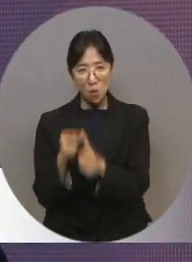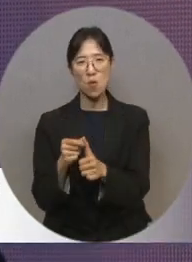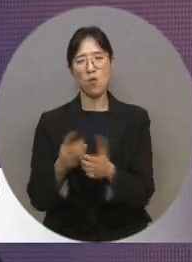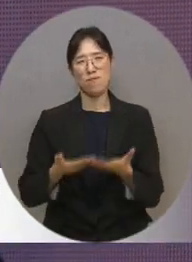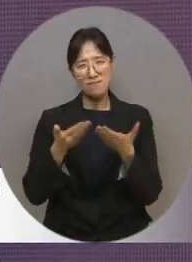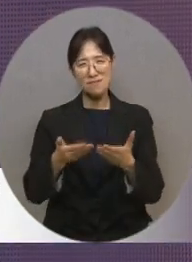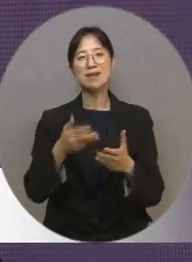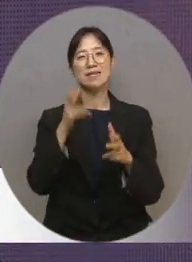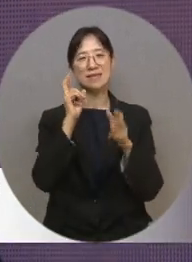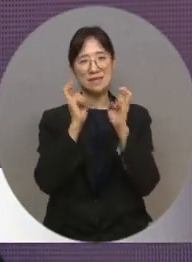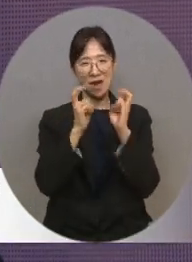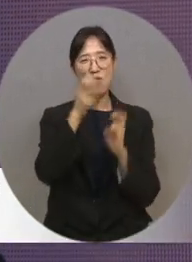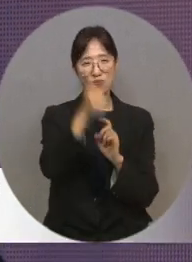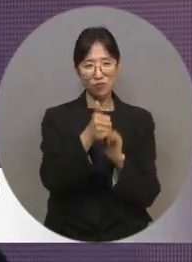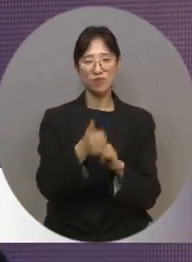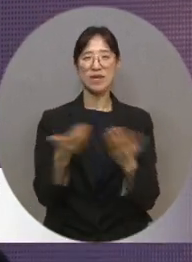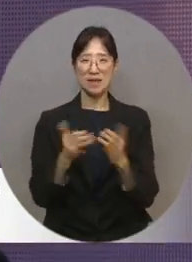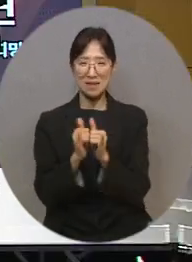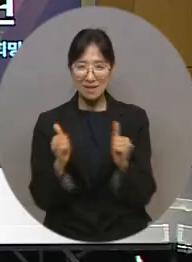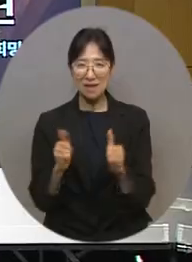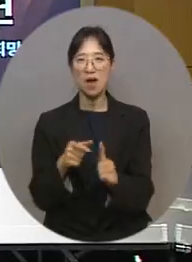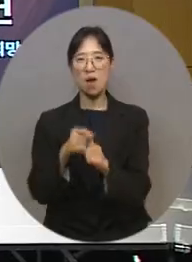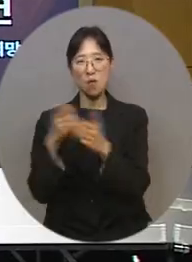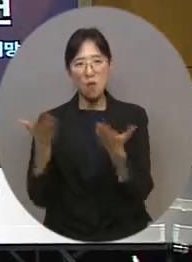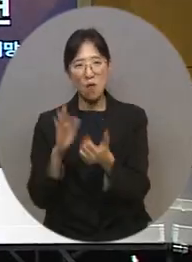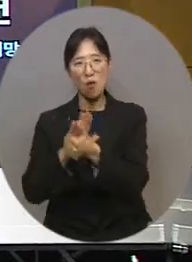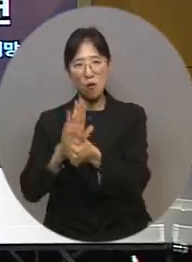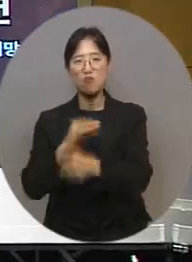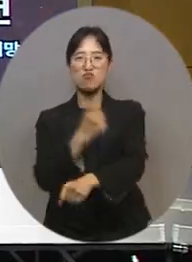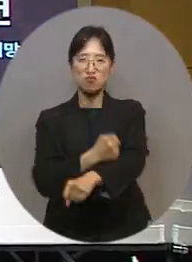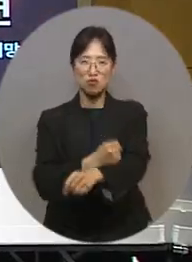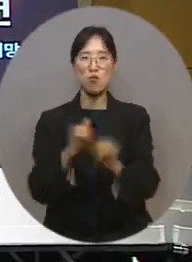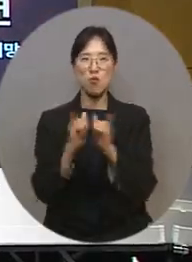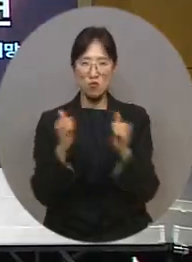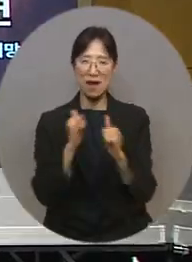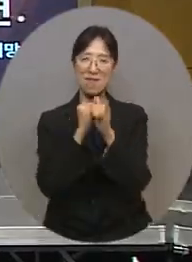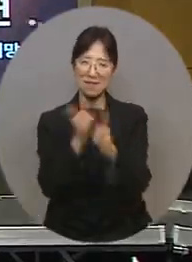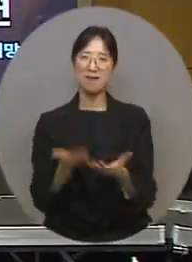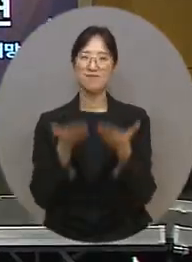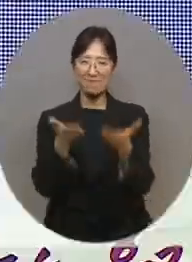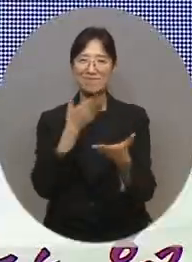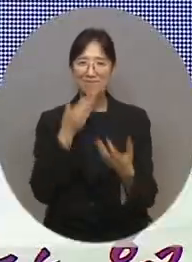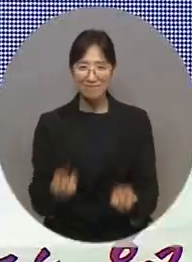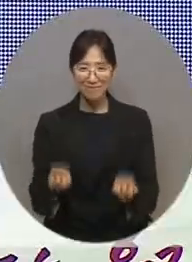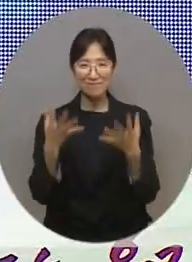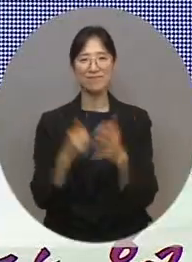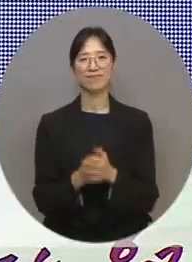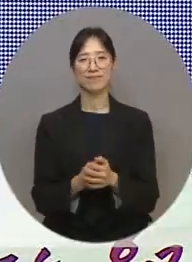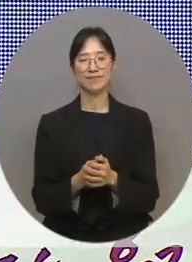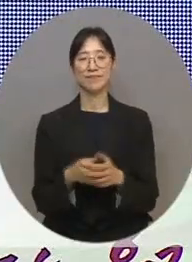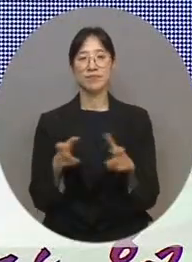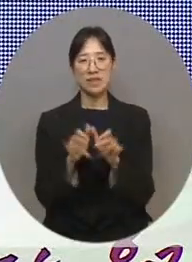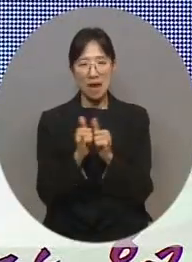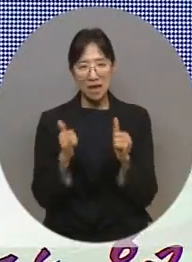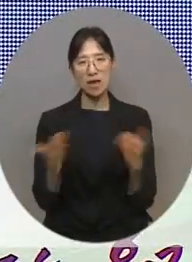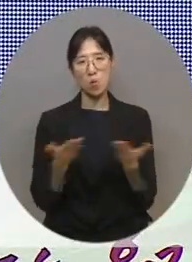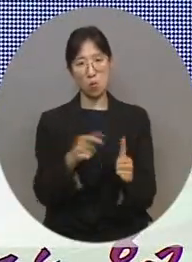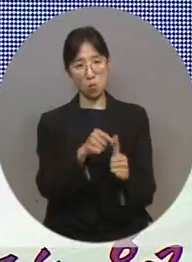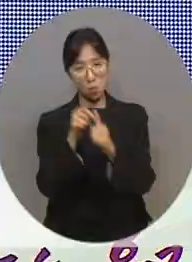사업주와 장애인 근로자, 장애인 고용 업무 유공자를 포상하고 축하했습니다. 장애인 고용을